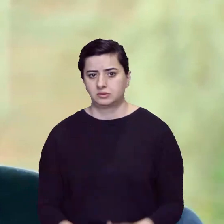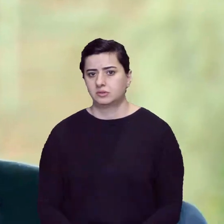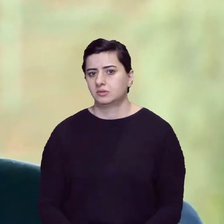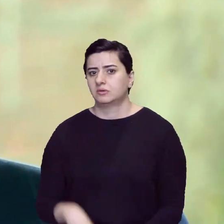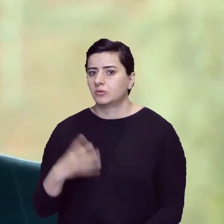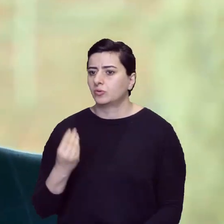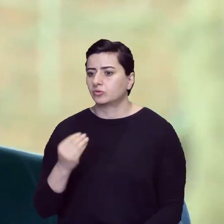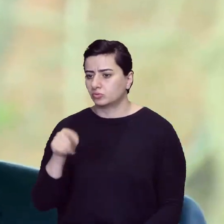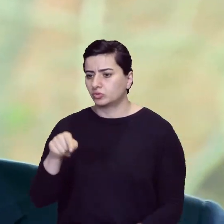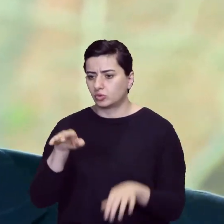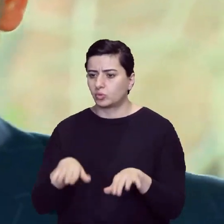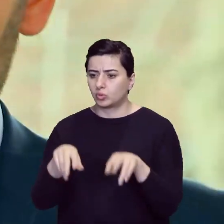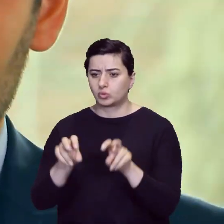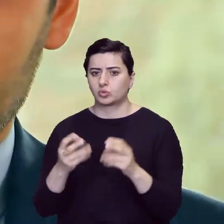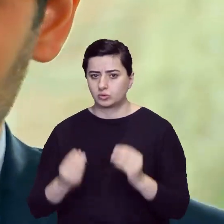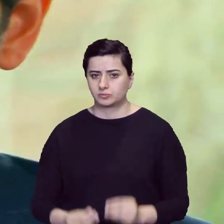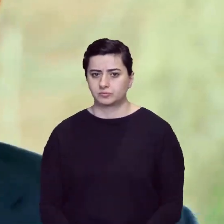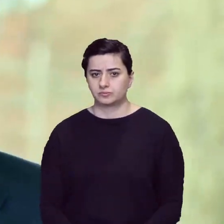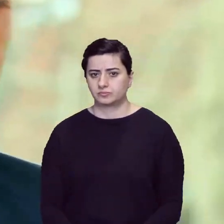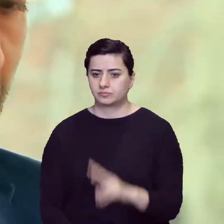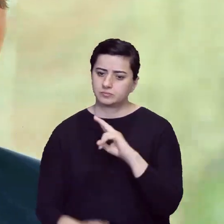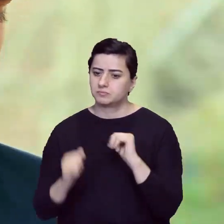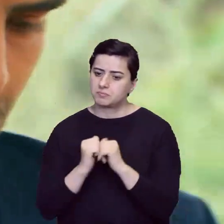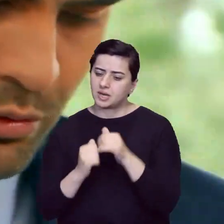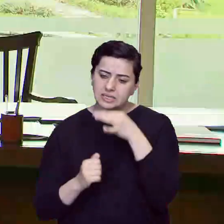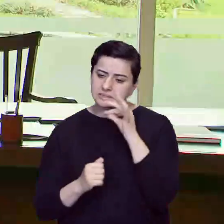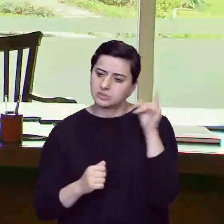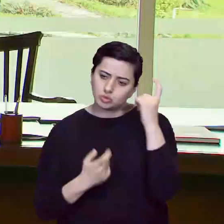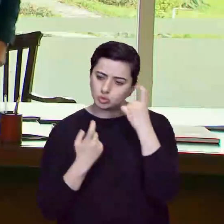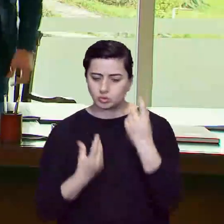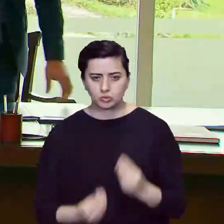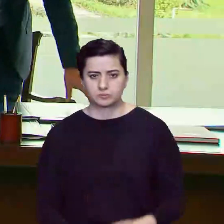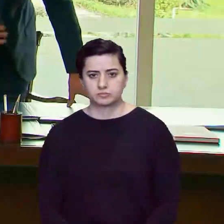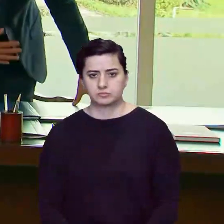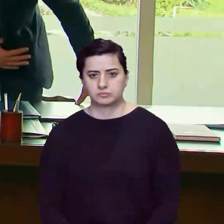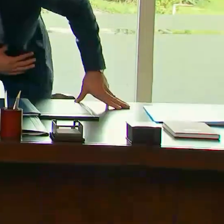Tamam, burada kal. Birlikte içtiğimizi düşünsün.